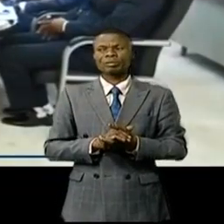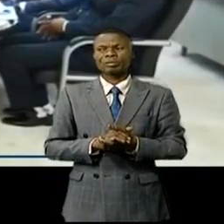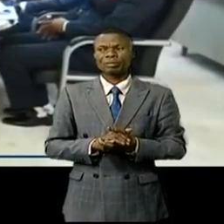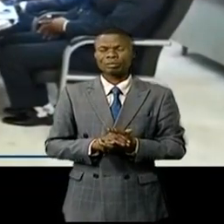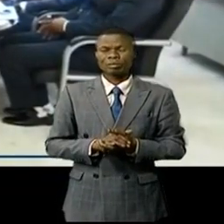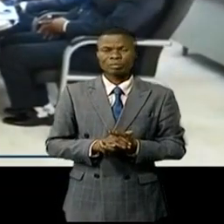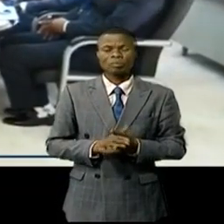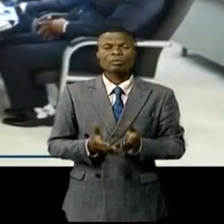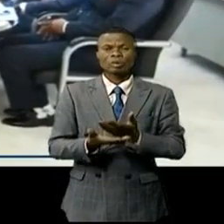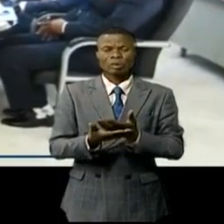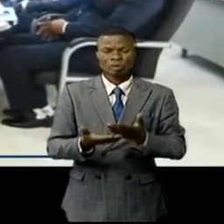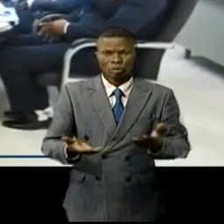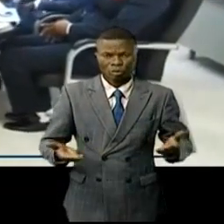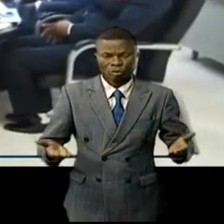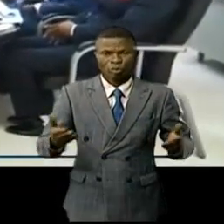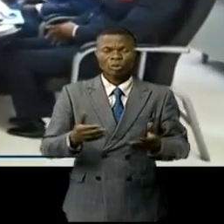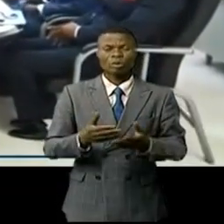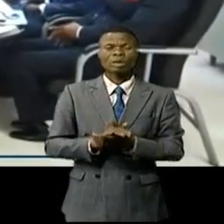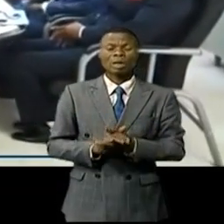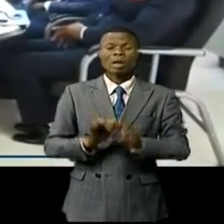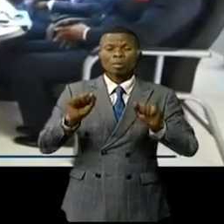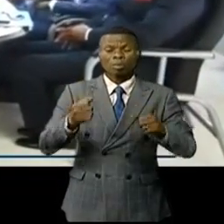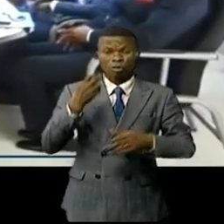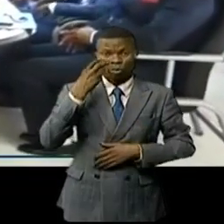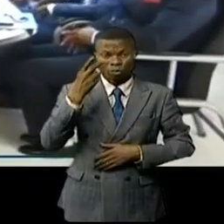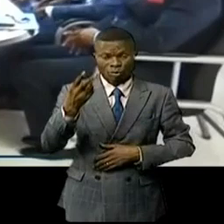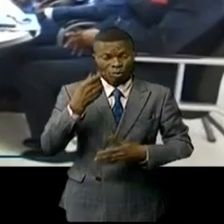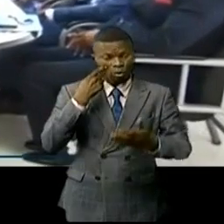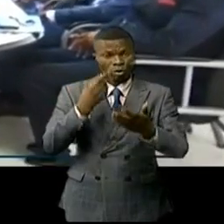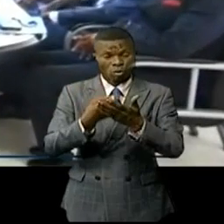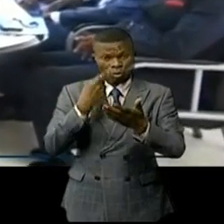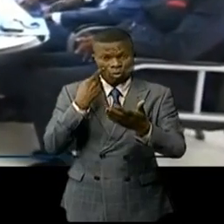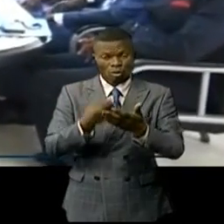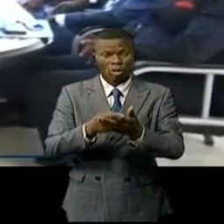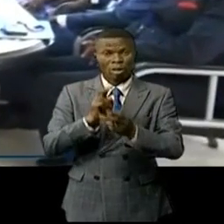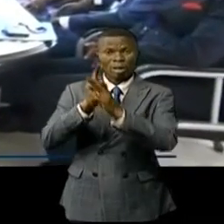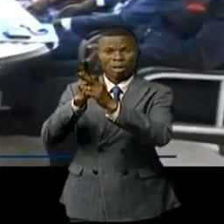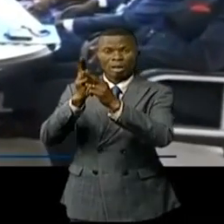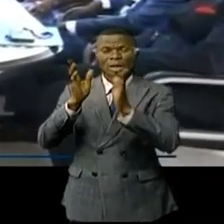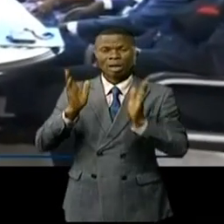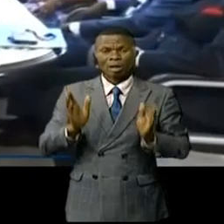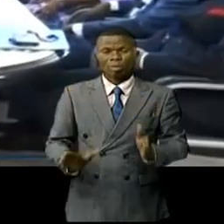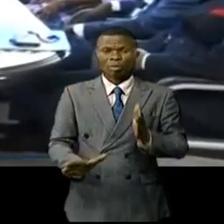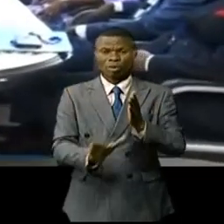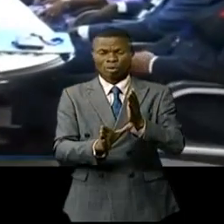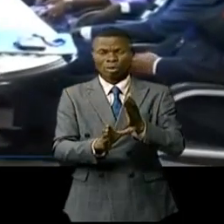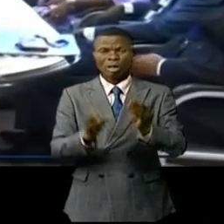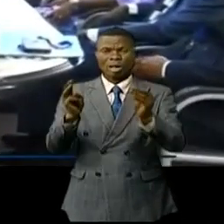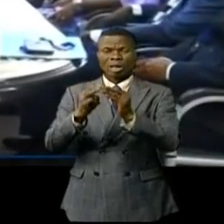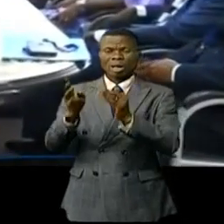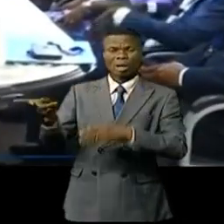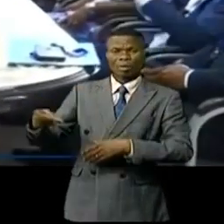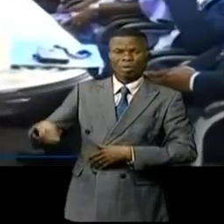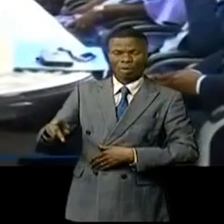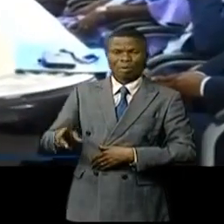au Nord Kivu et l'on peut le palper. Ce constat est celui du rapporteur adjoint de l'Assemblée provinciale de Lualaba qui